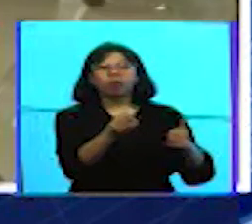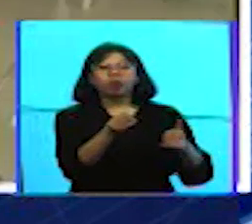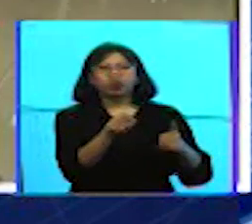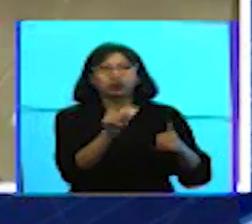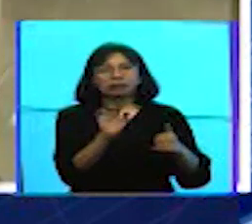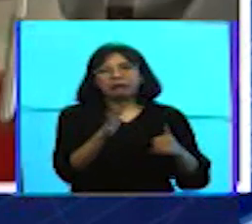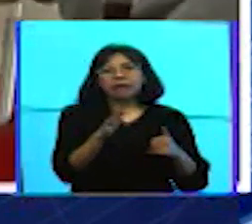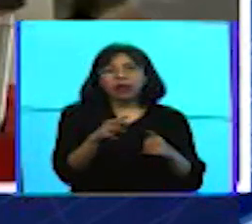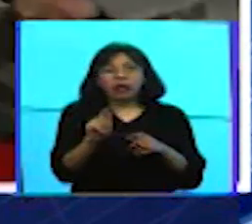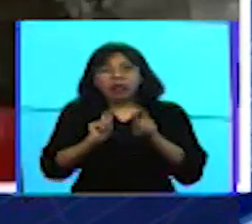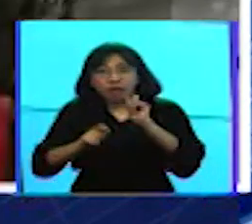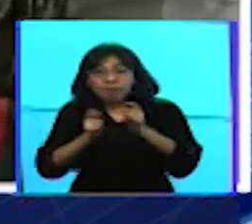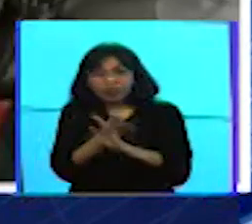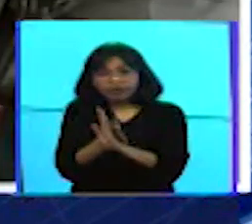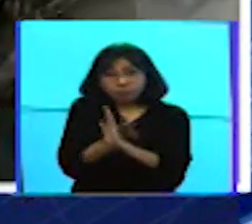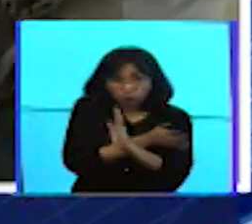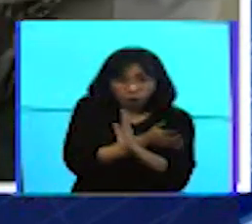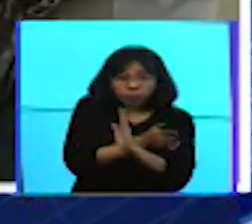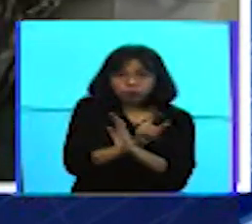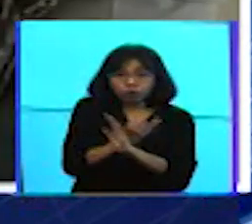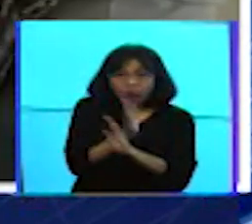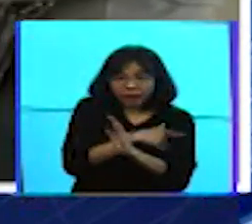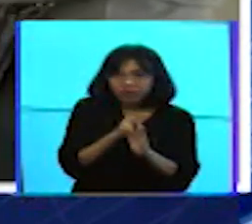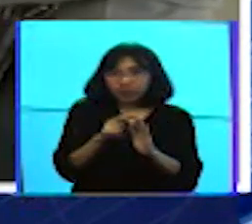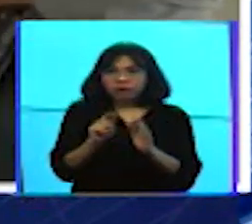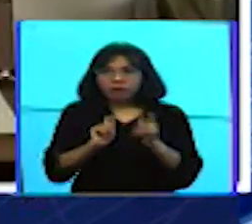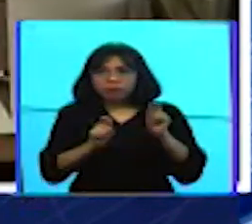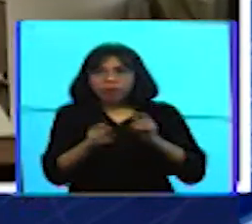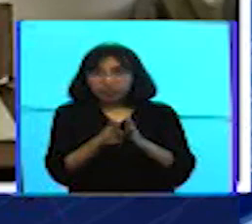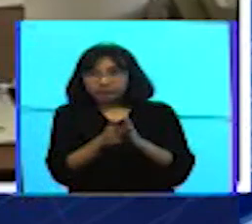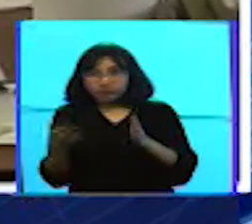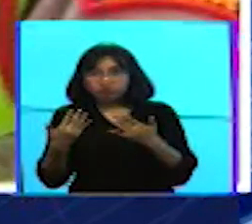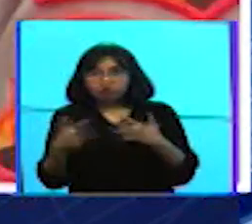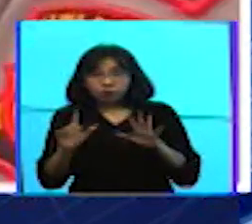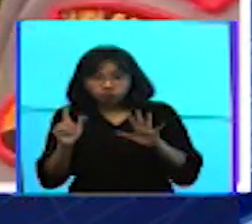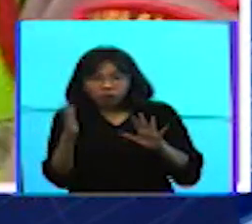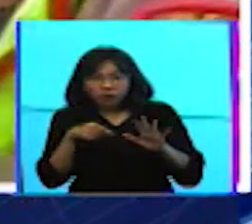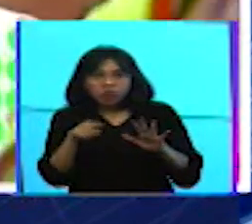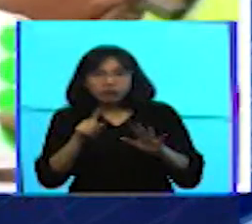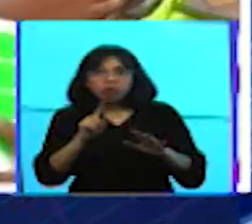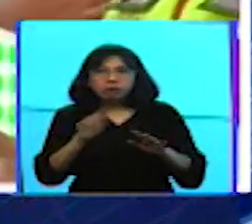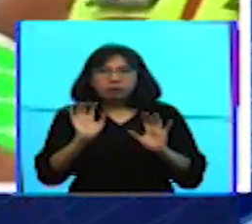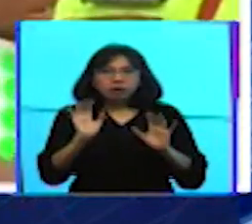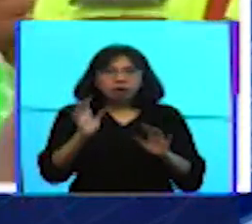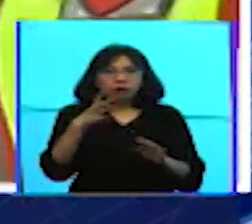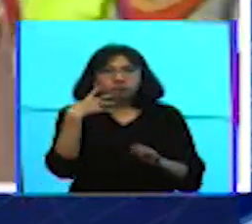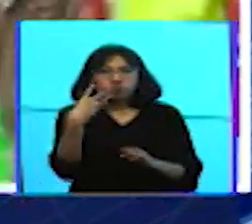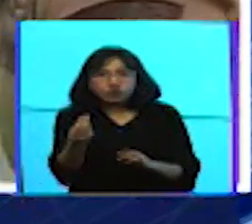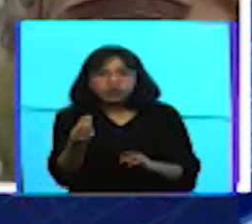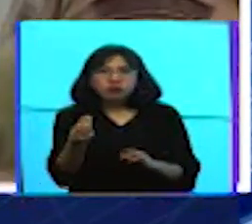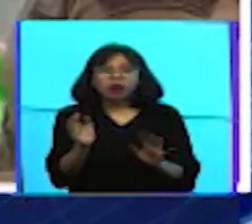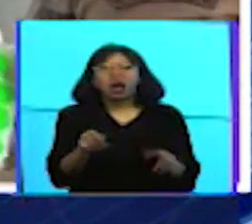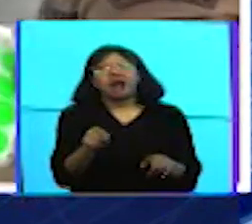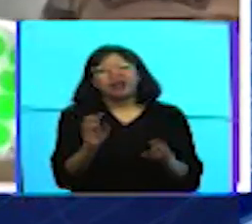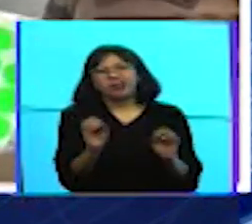dan H+7 pemberlakuan peraturan peniadaan mudik Idul Fitri. Oleh karena itu, sejak